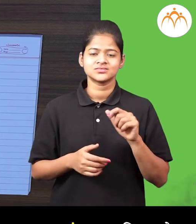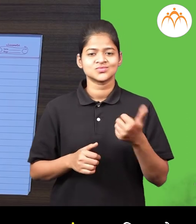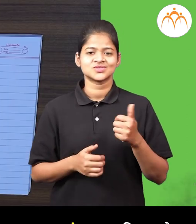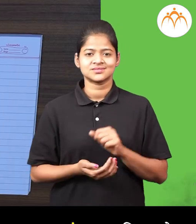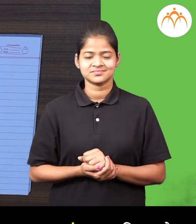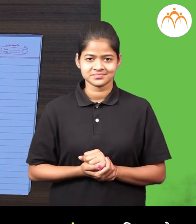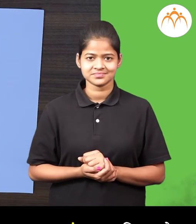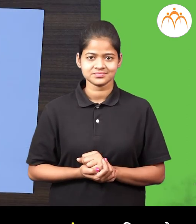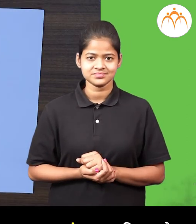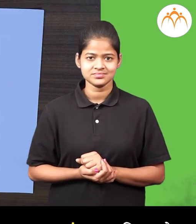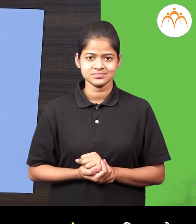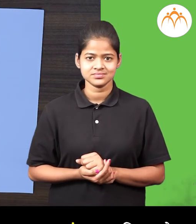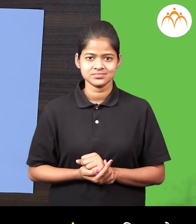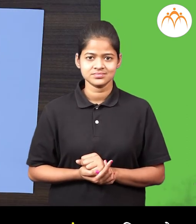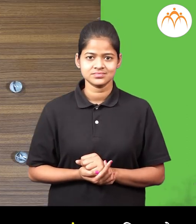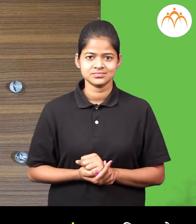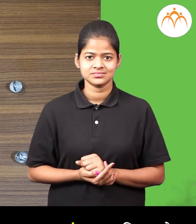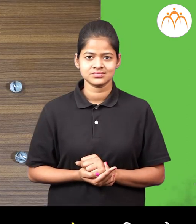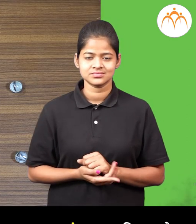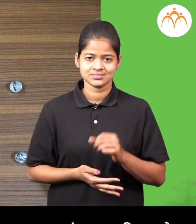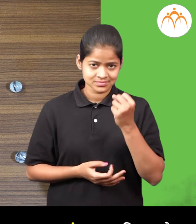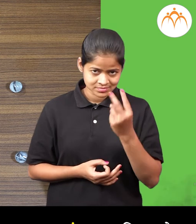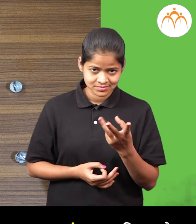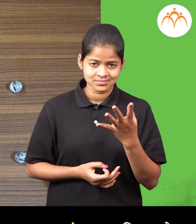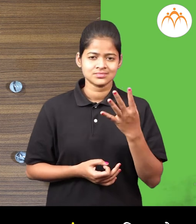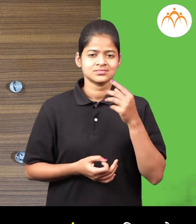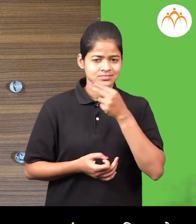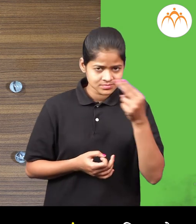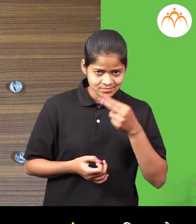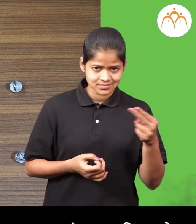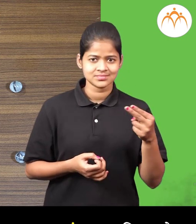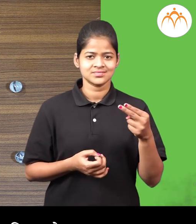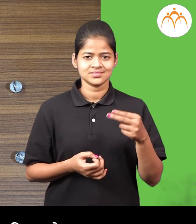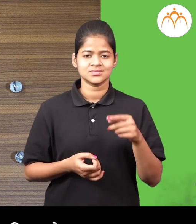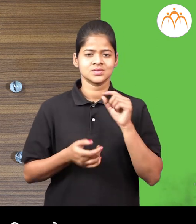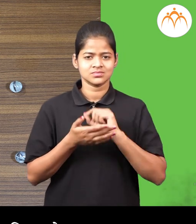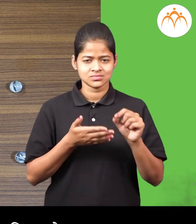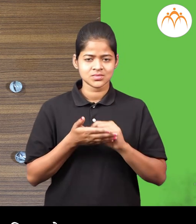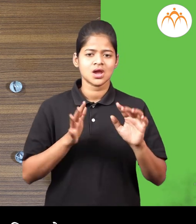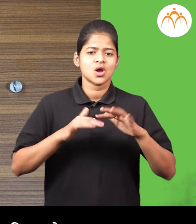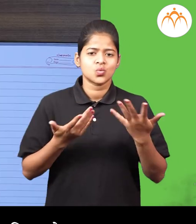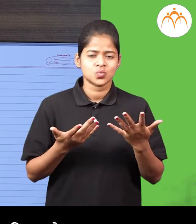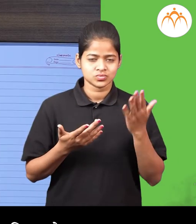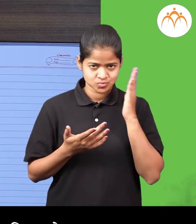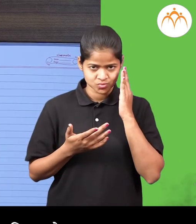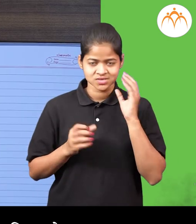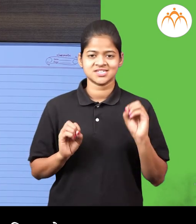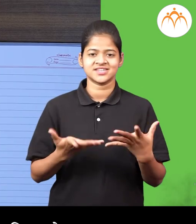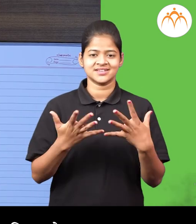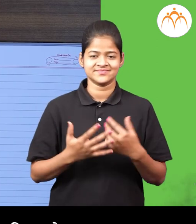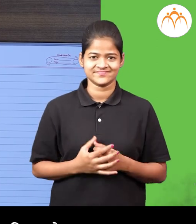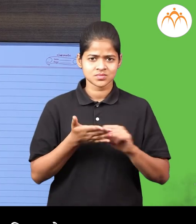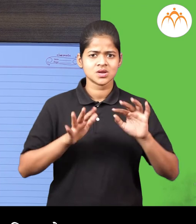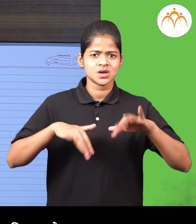अंक, अंकाचे चिन्ह आणि वस्तु यांचा मेल घालून अंक द्न्यान शिकलो. चिन्ह